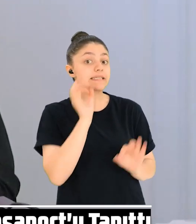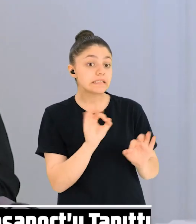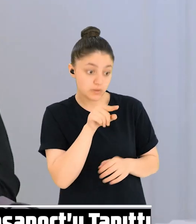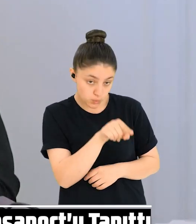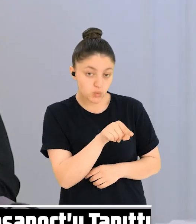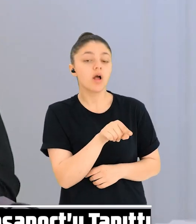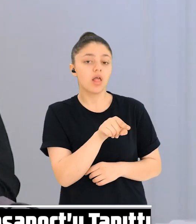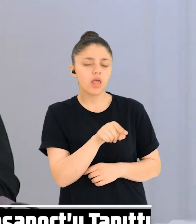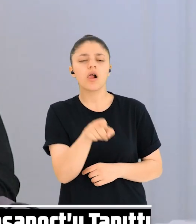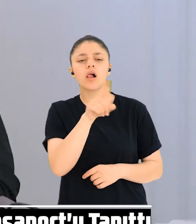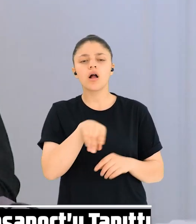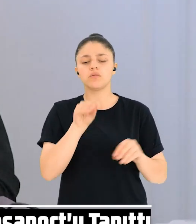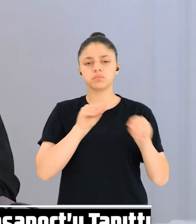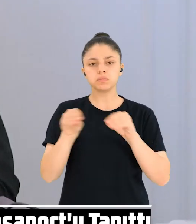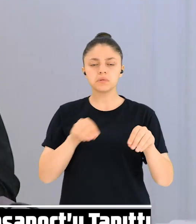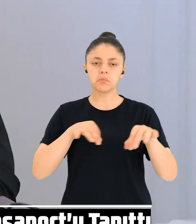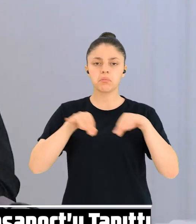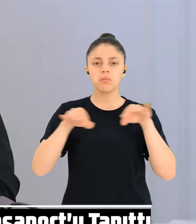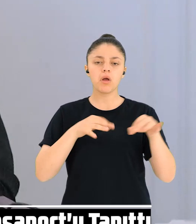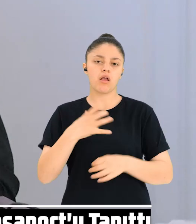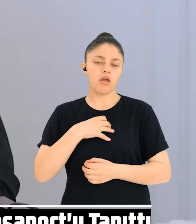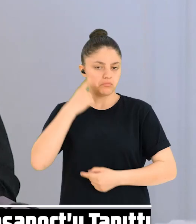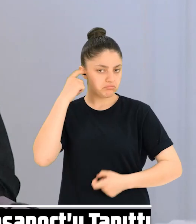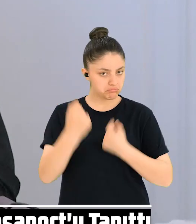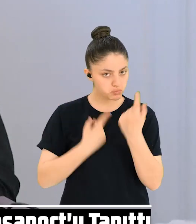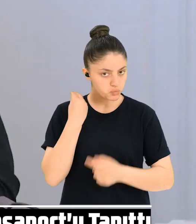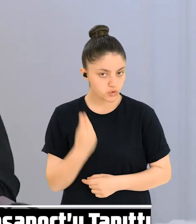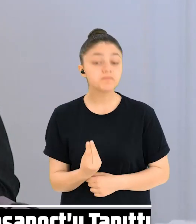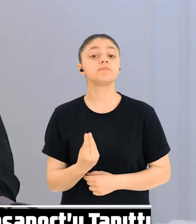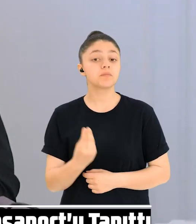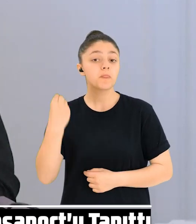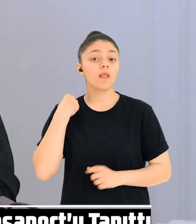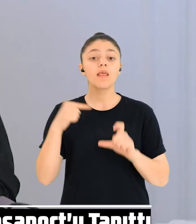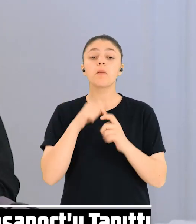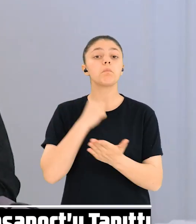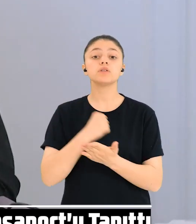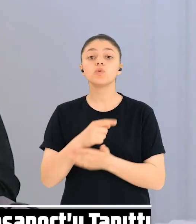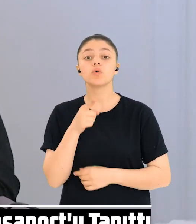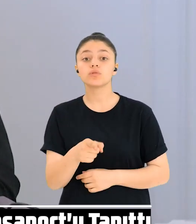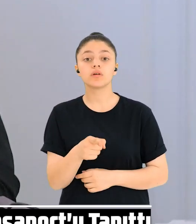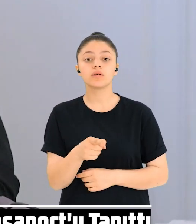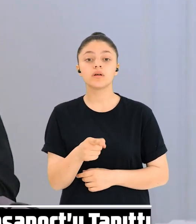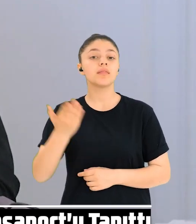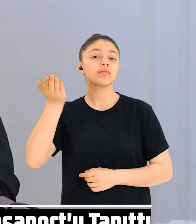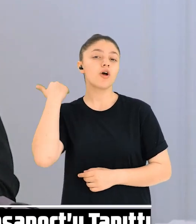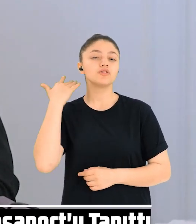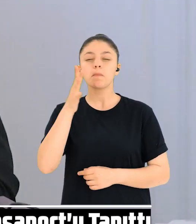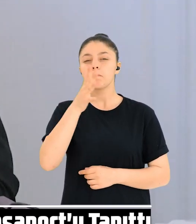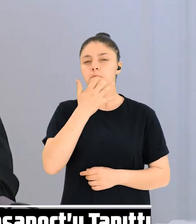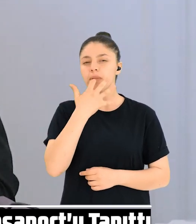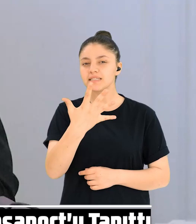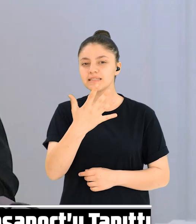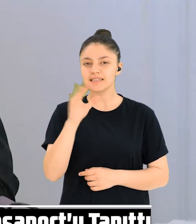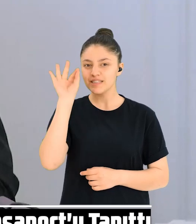varsa bütün bunlara yönelik tasarım özellikleri de yer alacak. Ayrıca yeni e-pasaportlarda daha önce 5 yıl